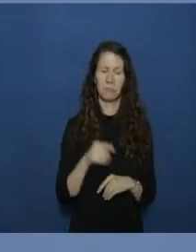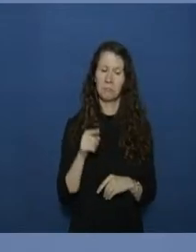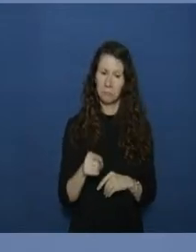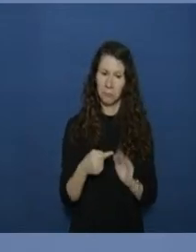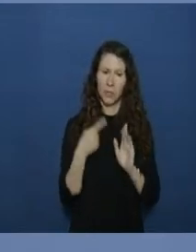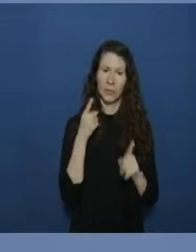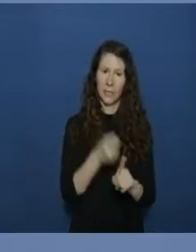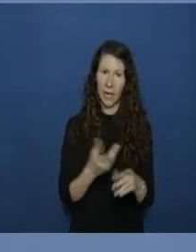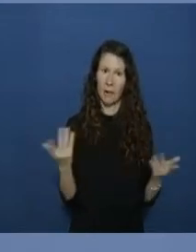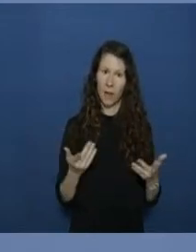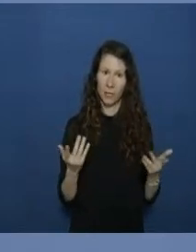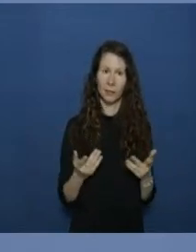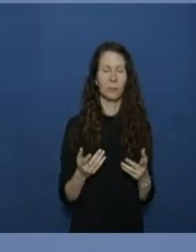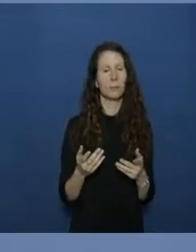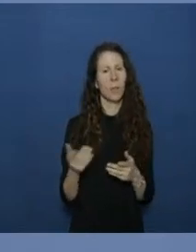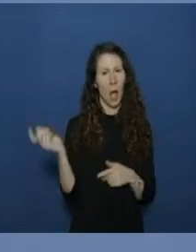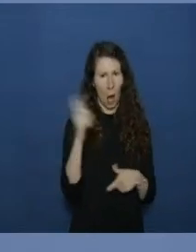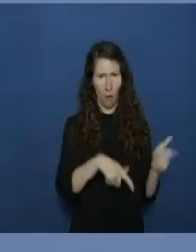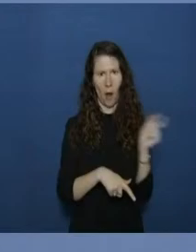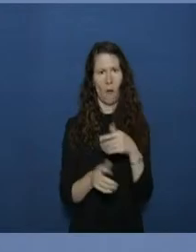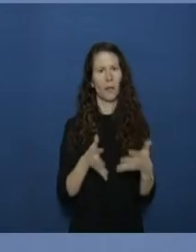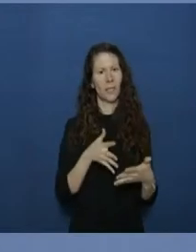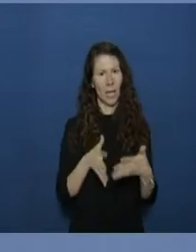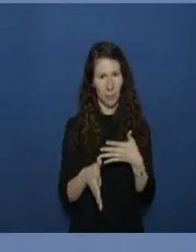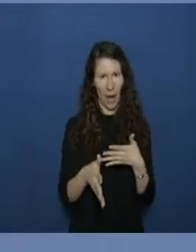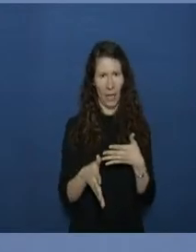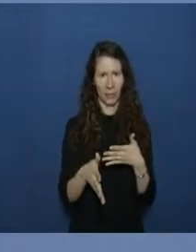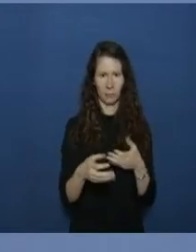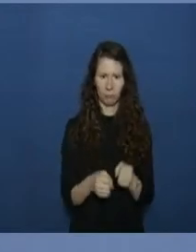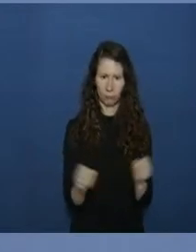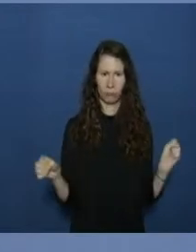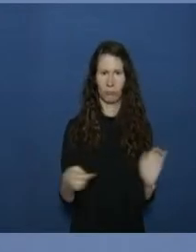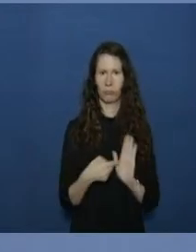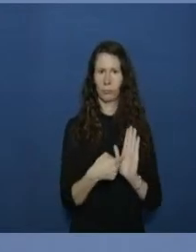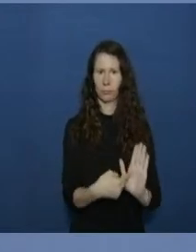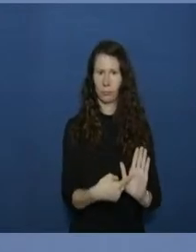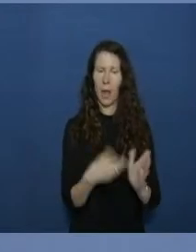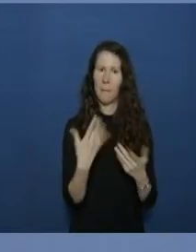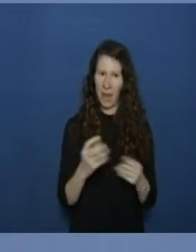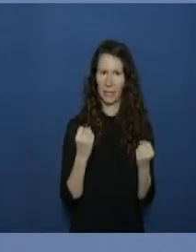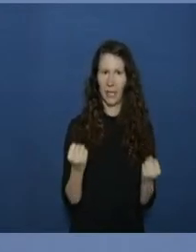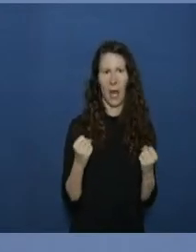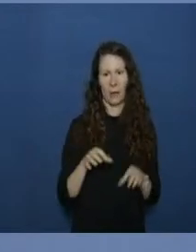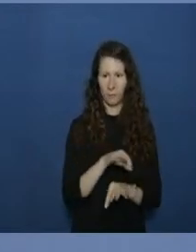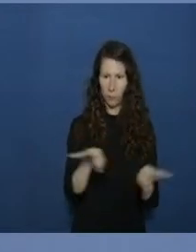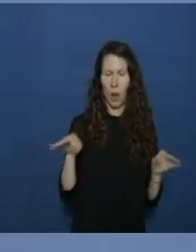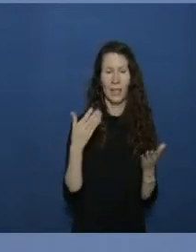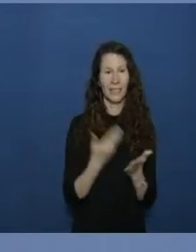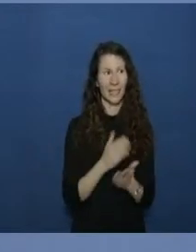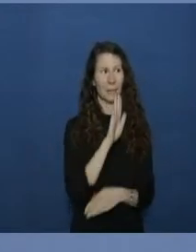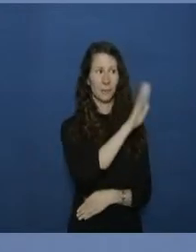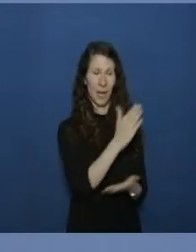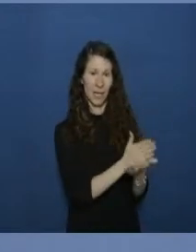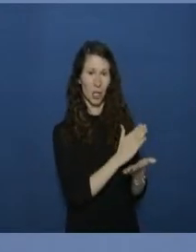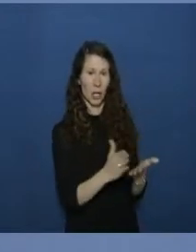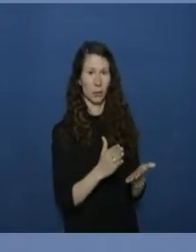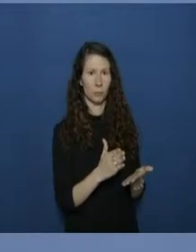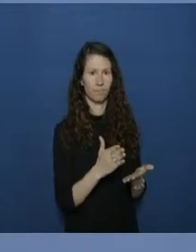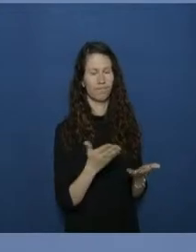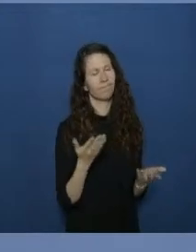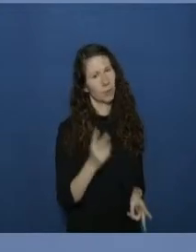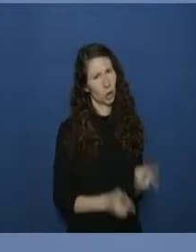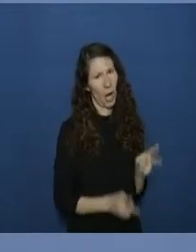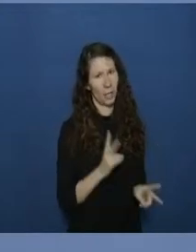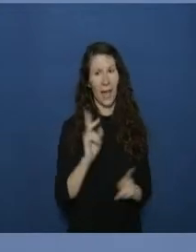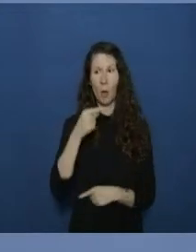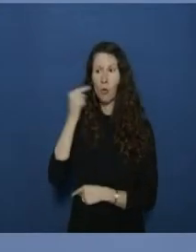und Vertrauensbildung und damit auch zu mehr Sicherheit. Also bedauern wir die Entscheidung der USA ebenso, wie wir die Ankündigung Russlands